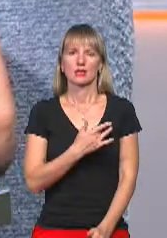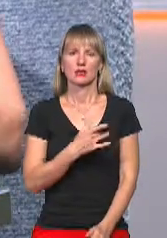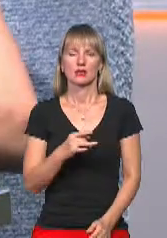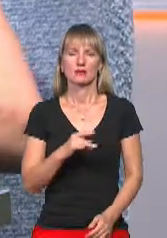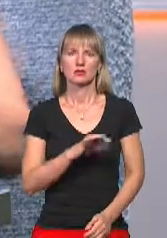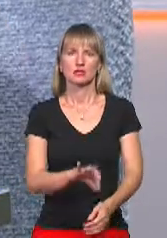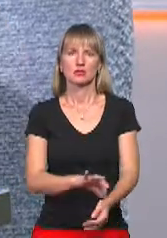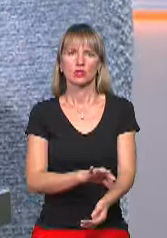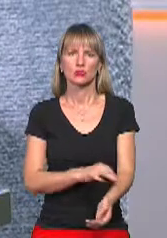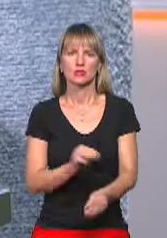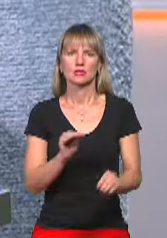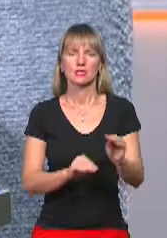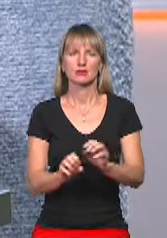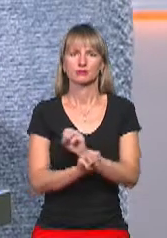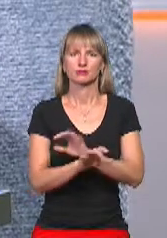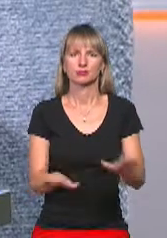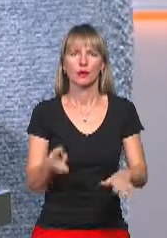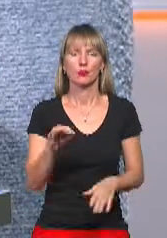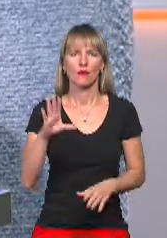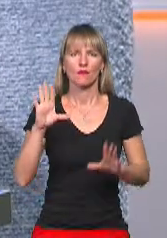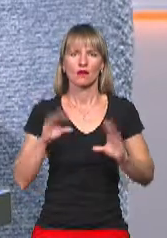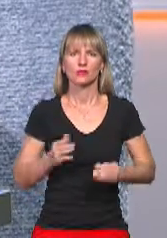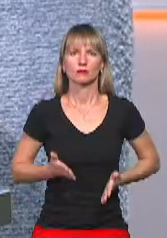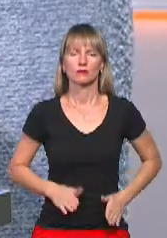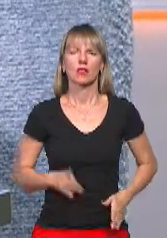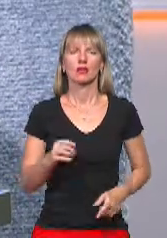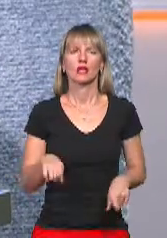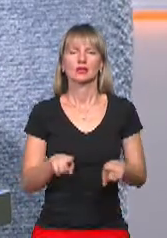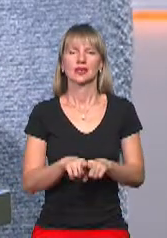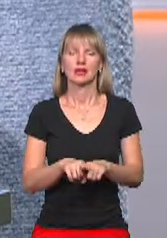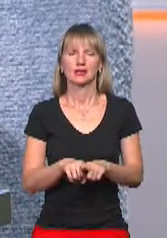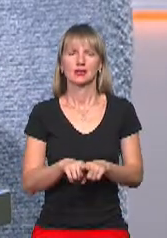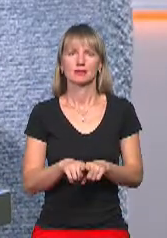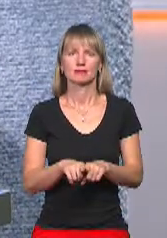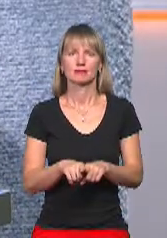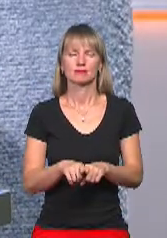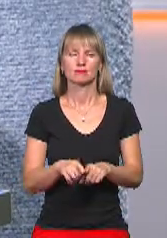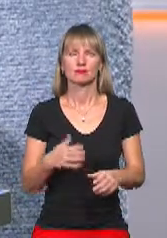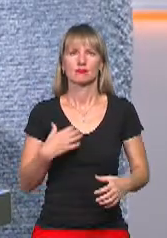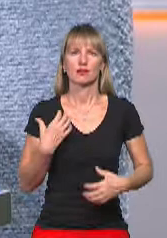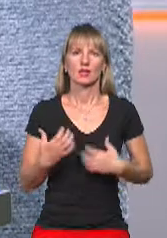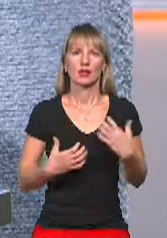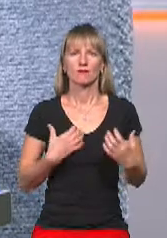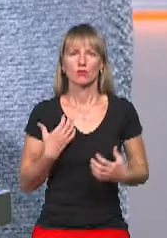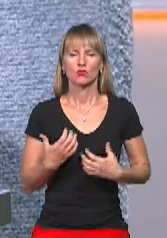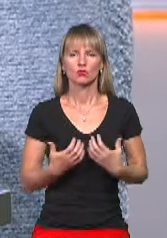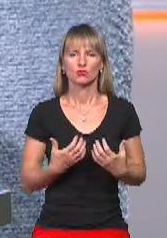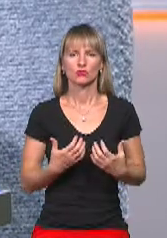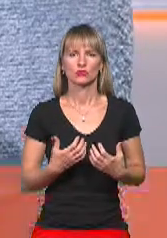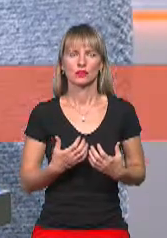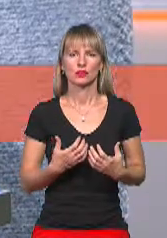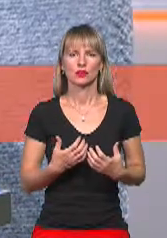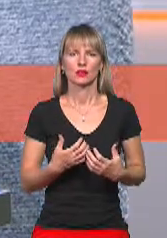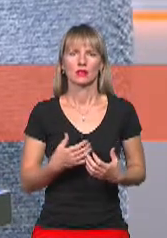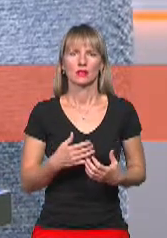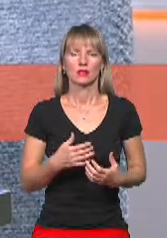системи розносять це по всім органам. Ну що, на такий, як її назвати цю ноту? Тривожній, але давайте скажемо так, це про